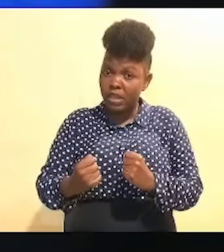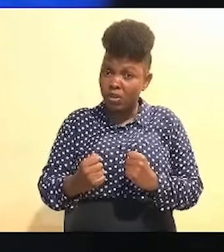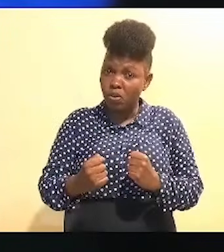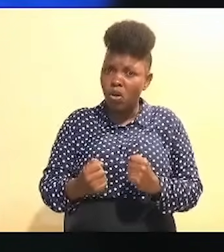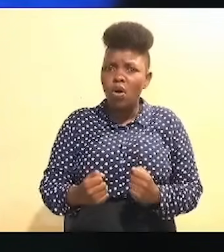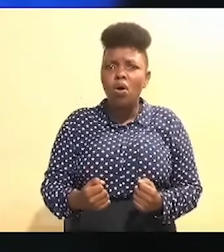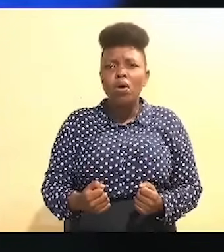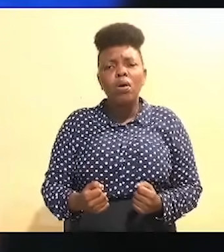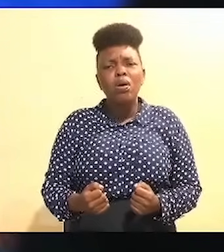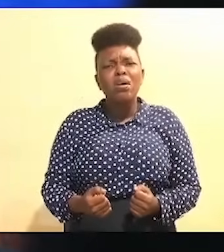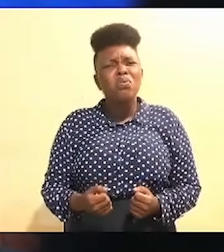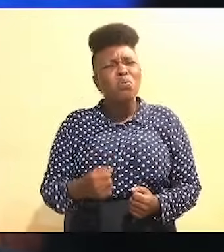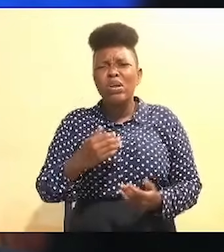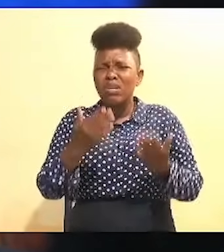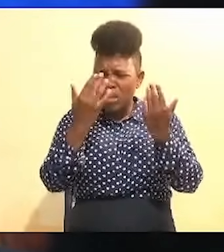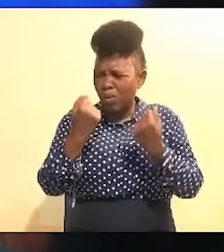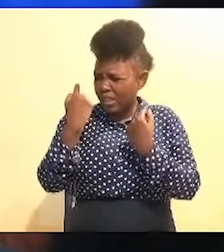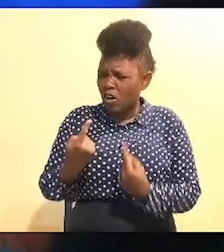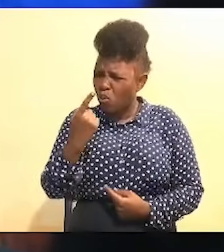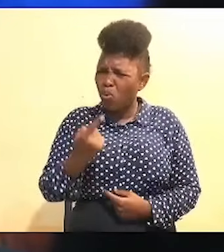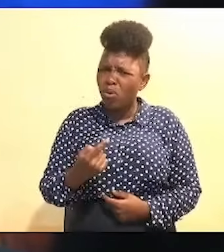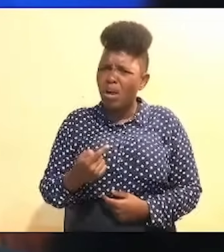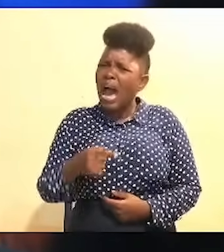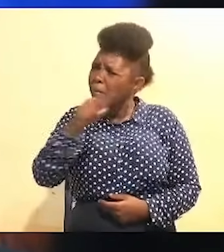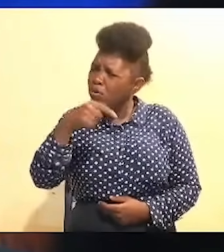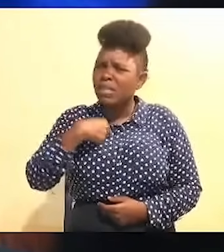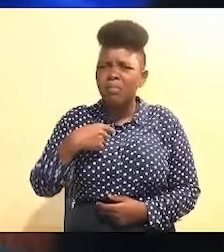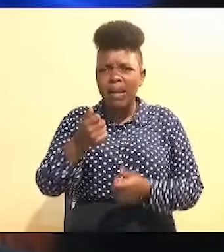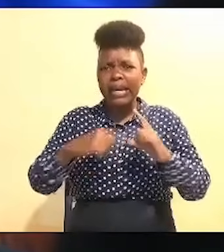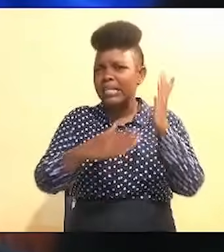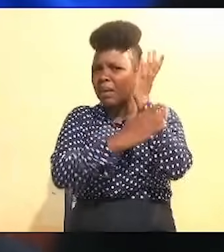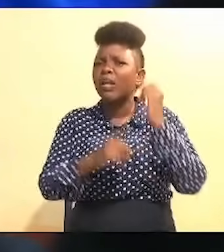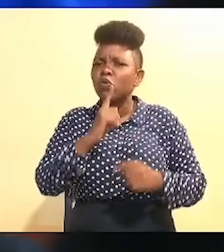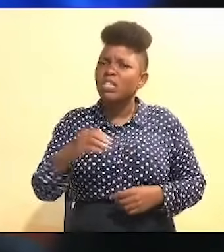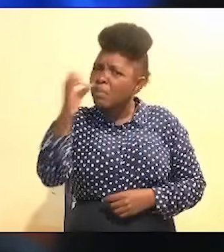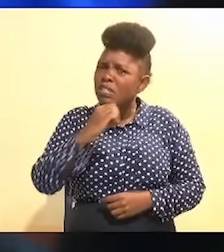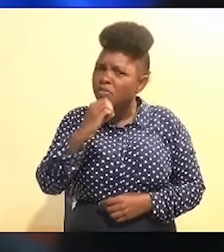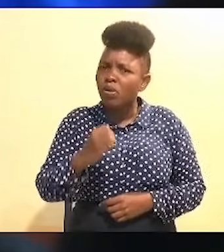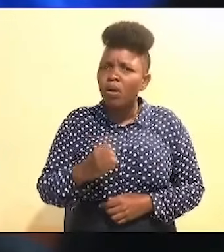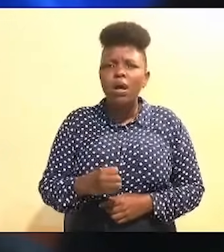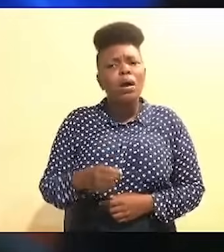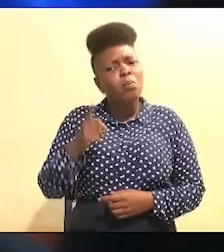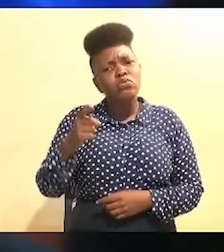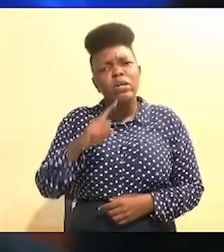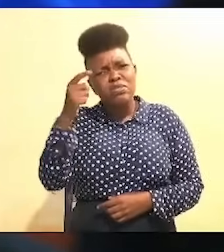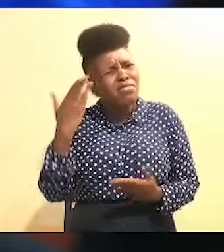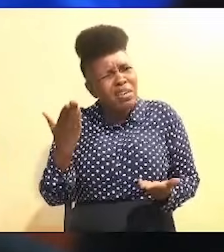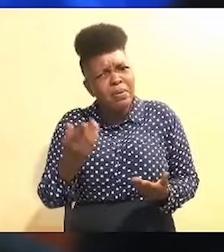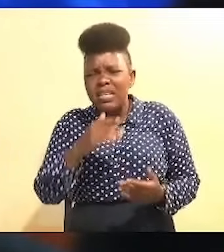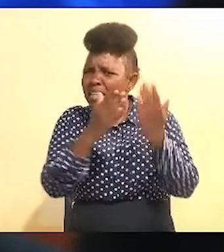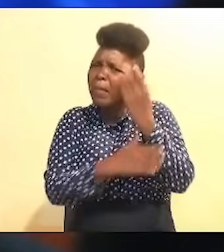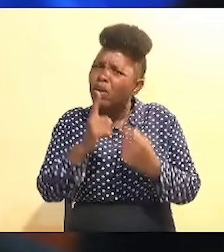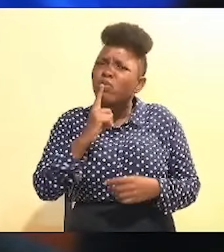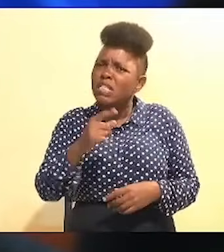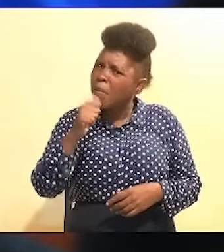Yaani unaweza kulalamika, "Mbona huyu mume wangu alivyonikosea hajasema samahani?" Na ndume ikikalishwa anaulizwa, "Wewe umemkosea mke wako, mbona hujasema samahani?" Anasema,